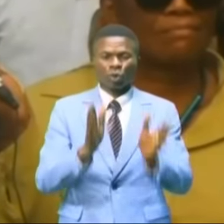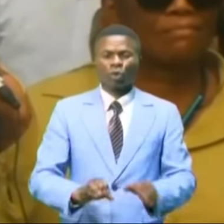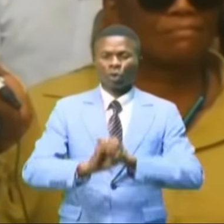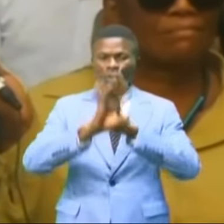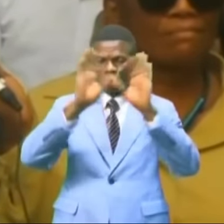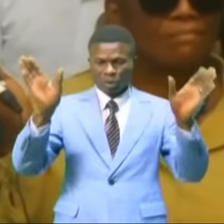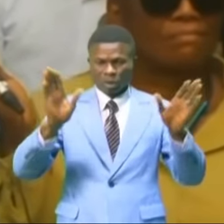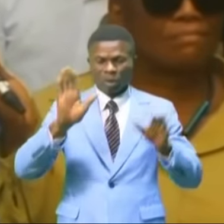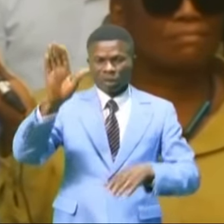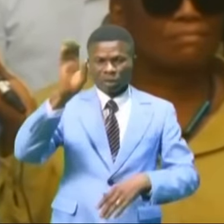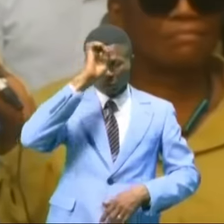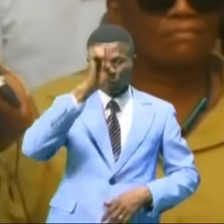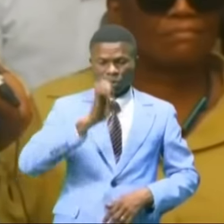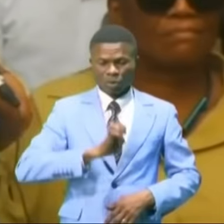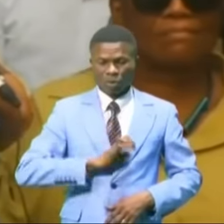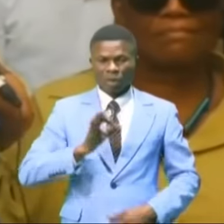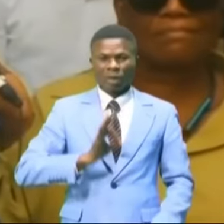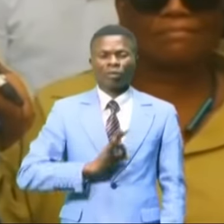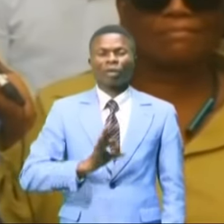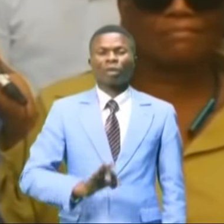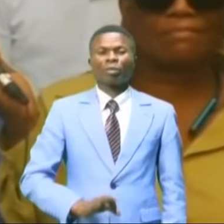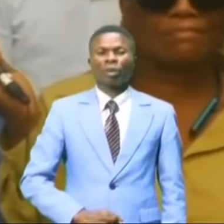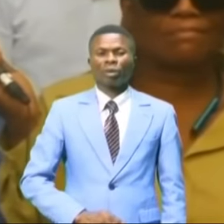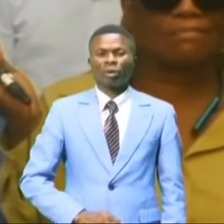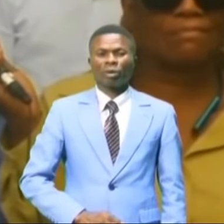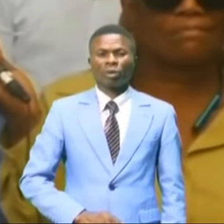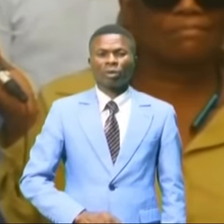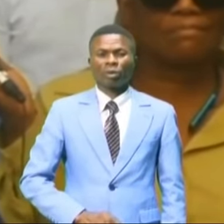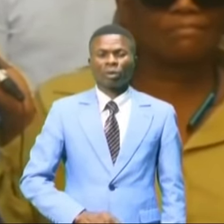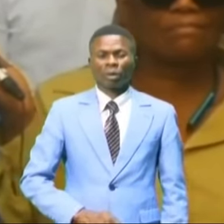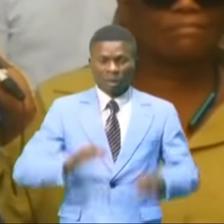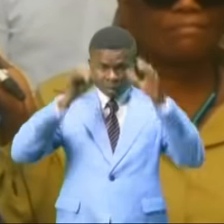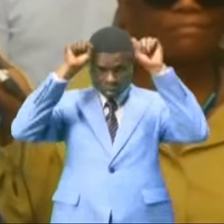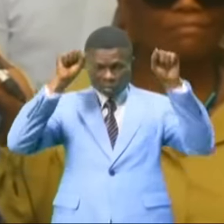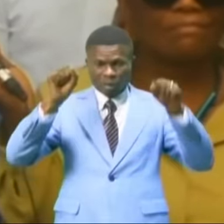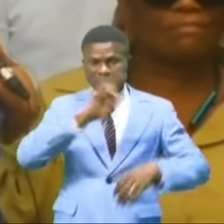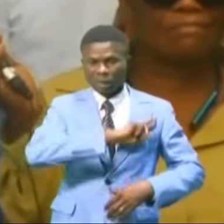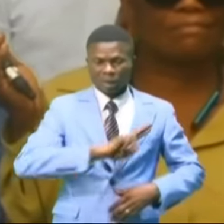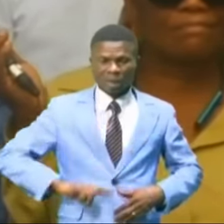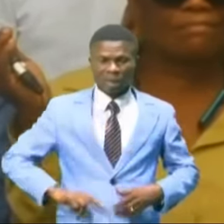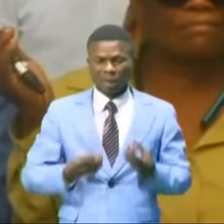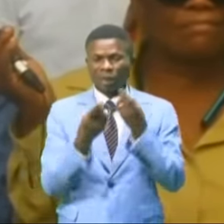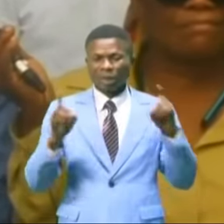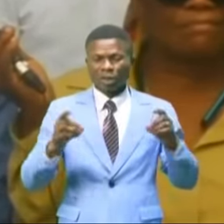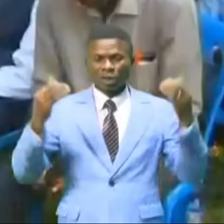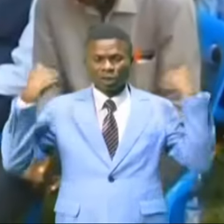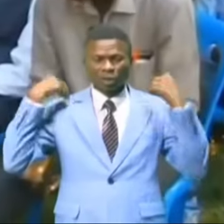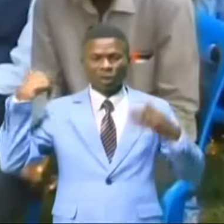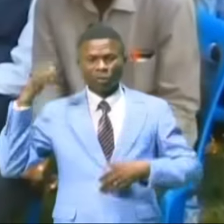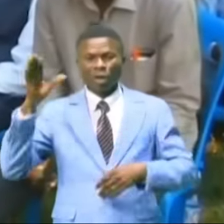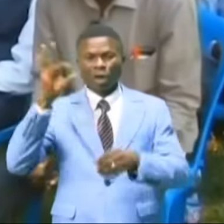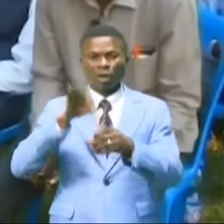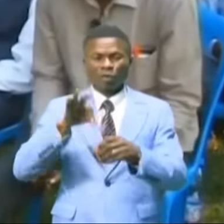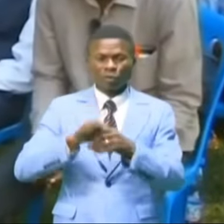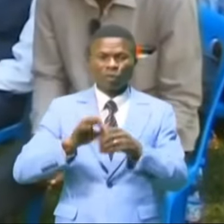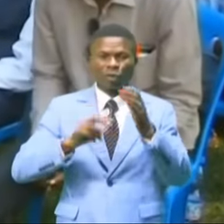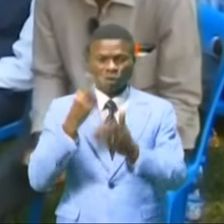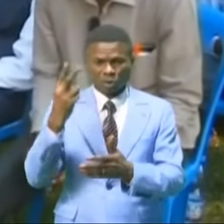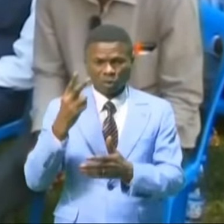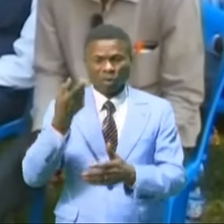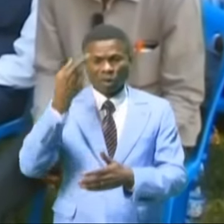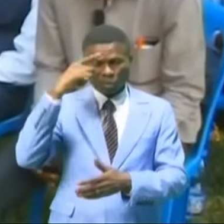de son Excellence Félix-Antoine Tshisekedi Tshilombo, président de la République chef de l'État, réunis en vue de